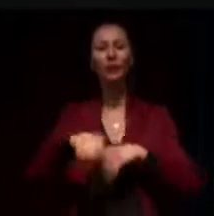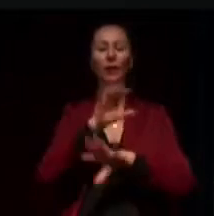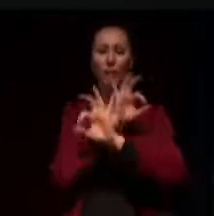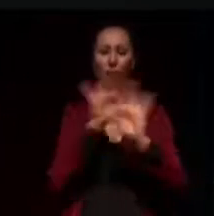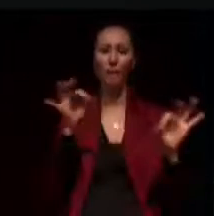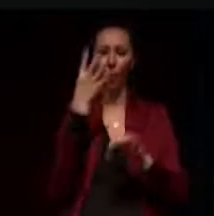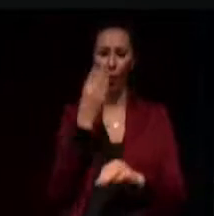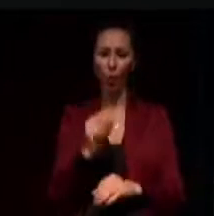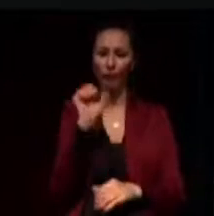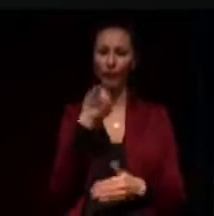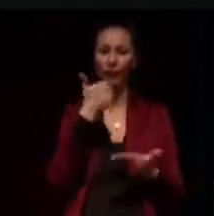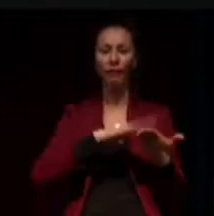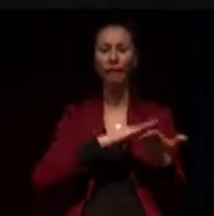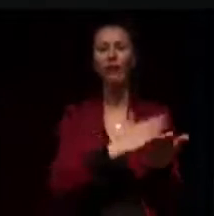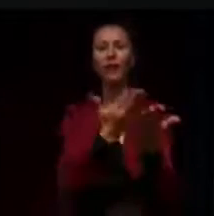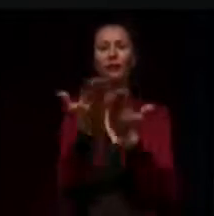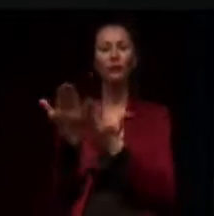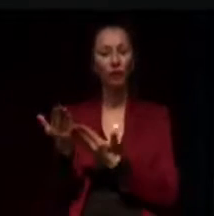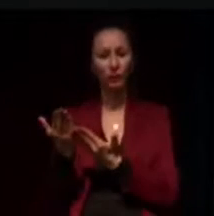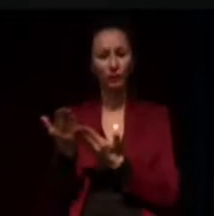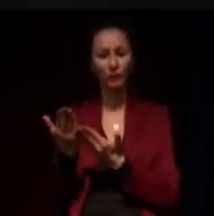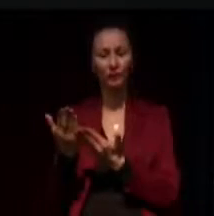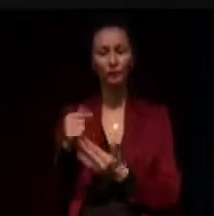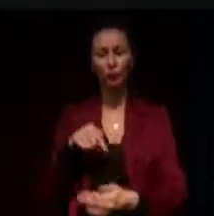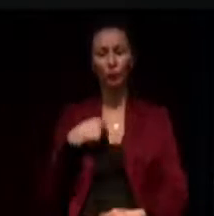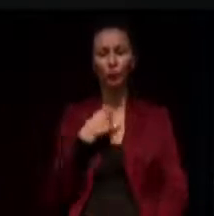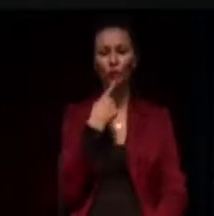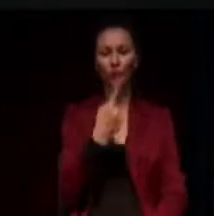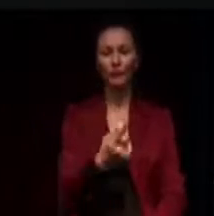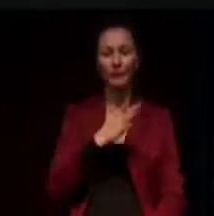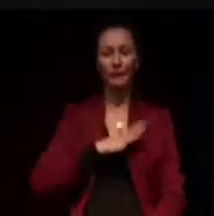arkadaşlar. Bunu özellikle belirtmiş olayım.